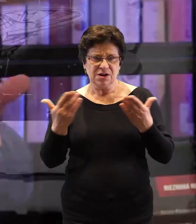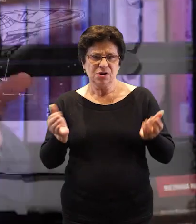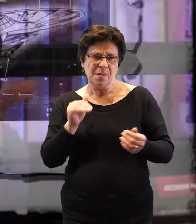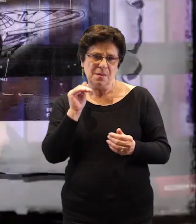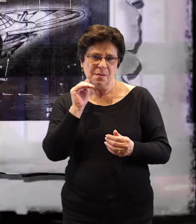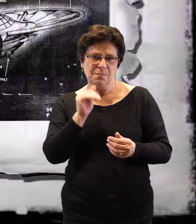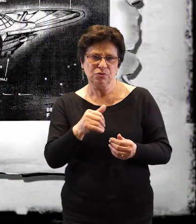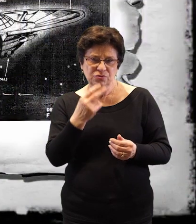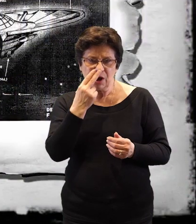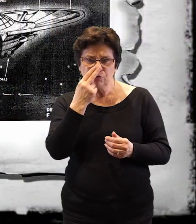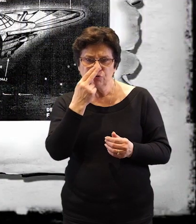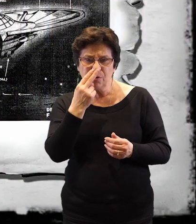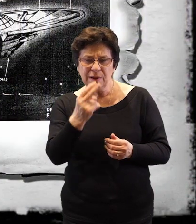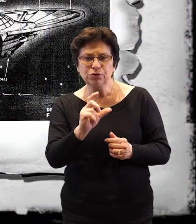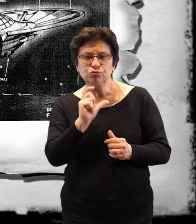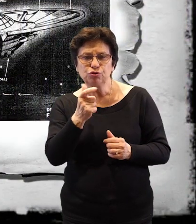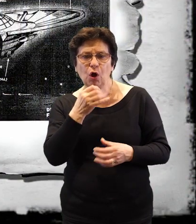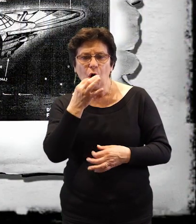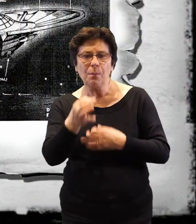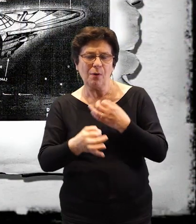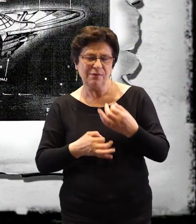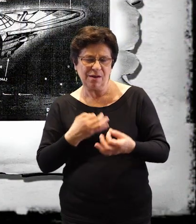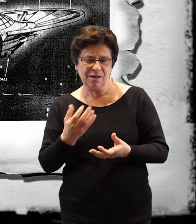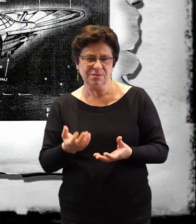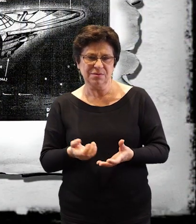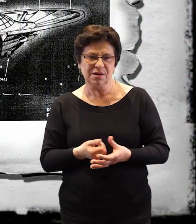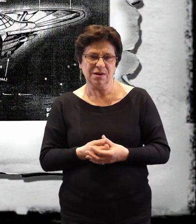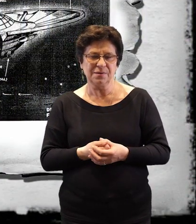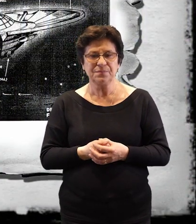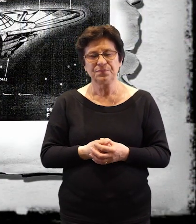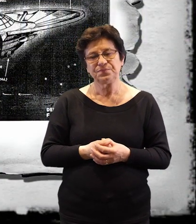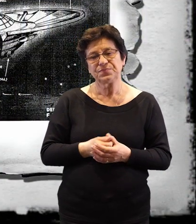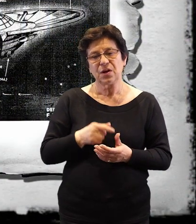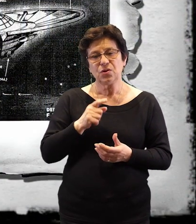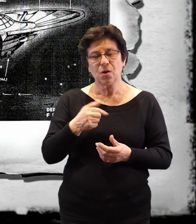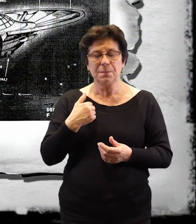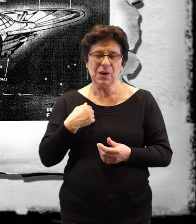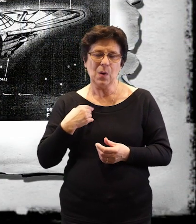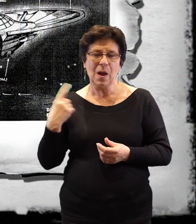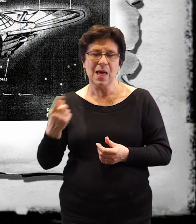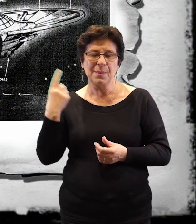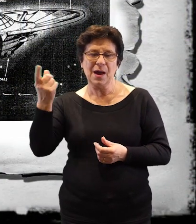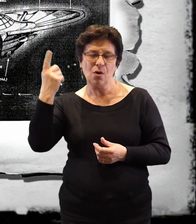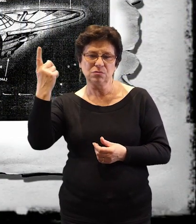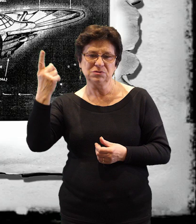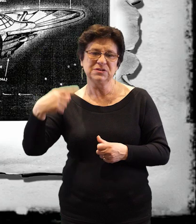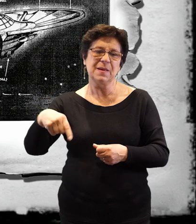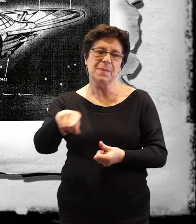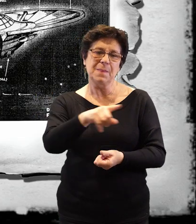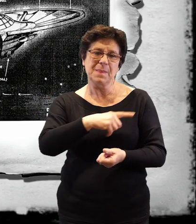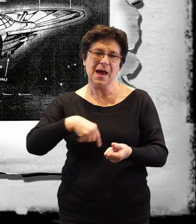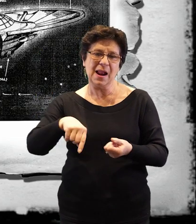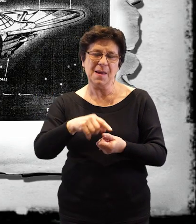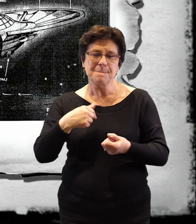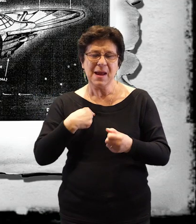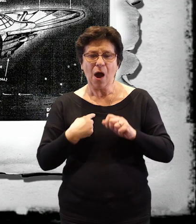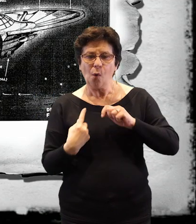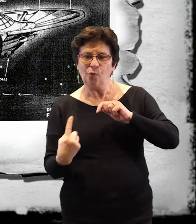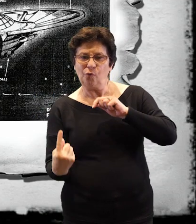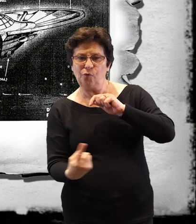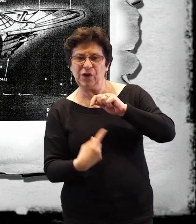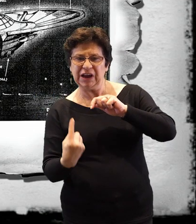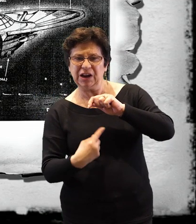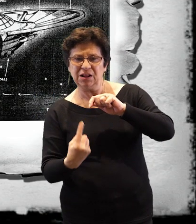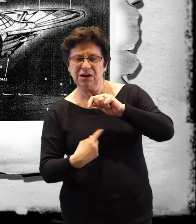można wiedzieć przynajmniej o czym opowiadał, więc to był taki latający talerz, który miał taki wirnik, poziomy